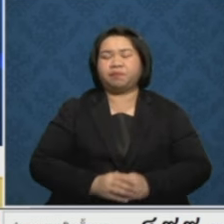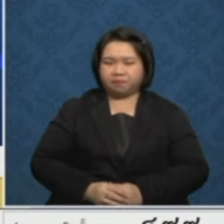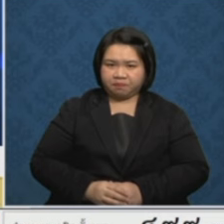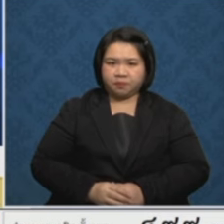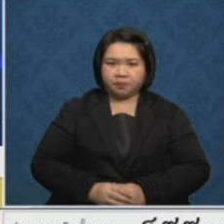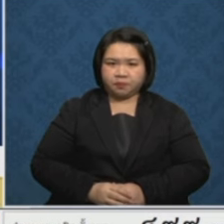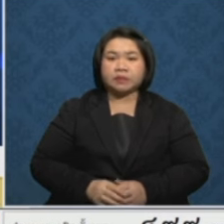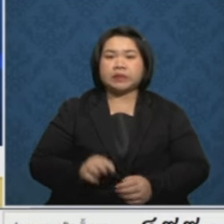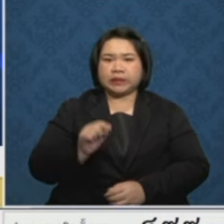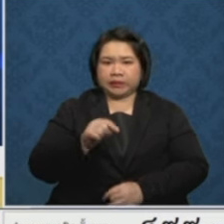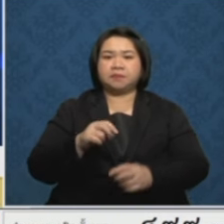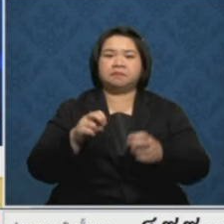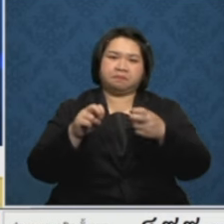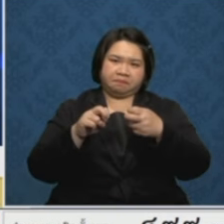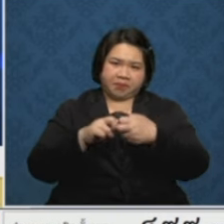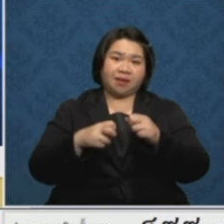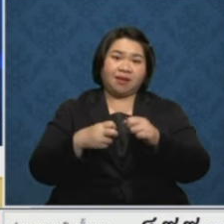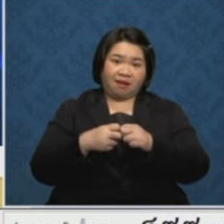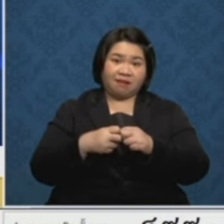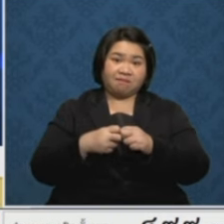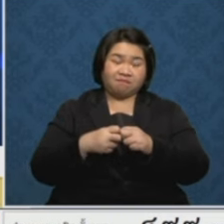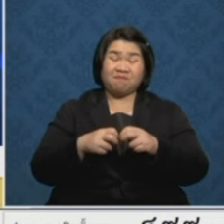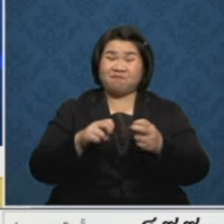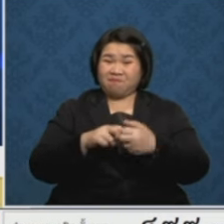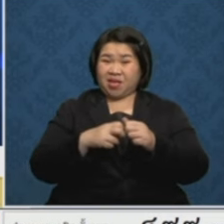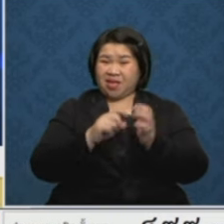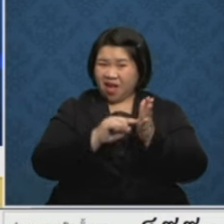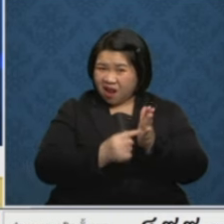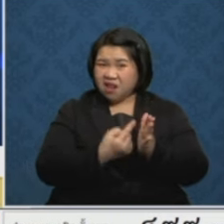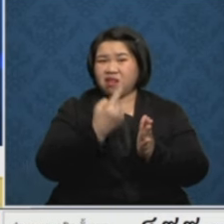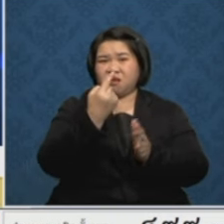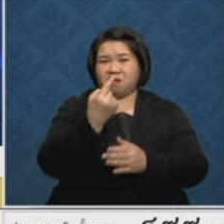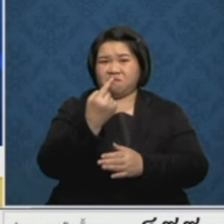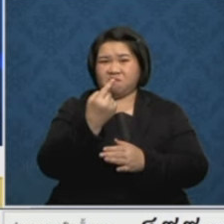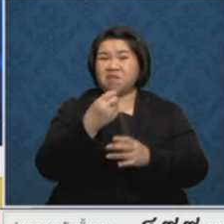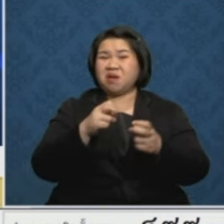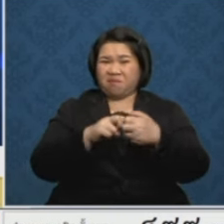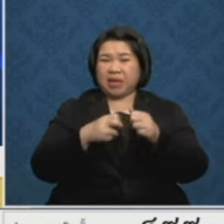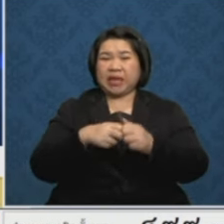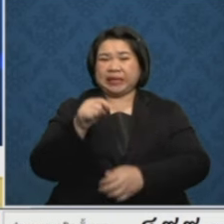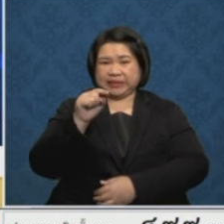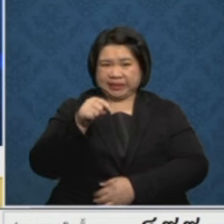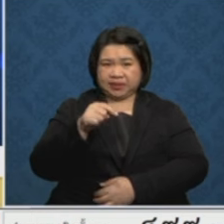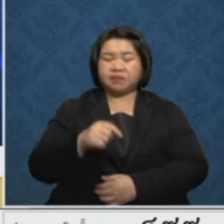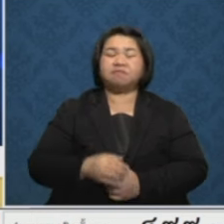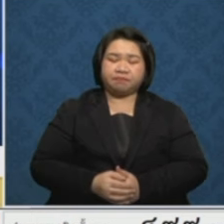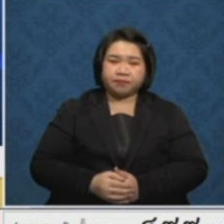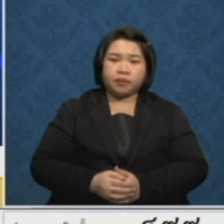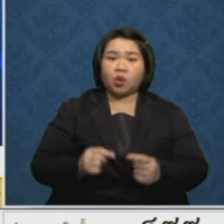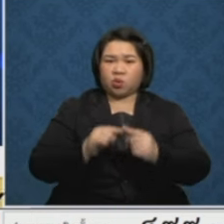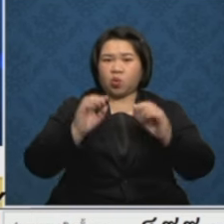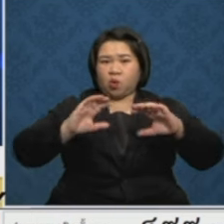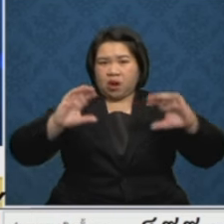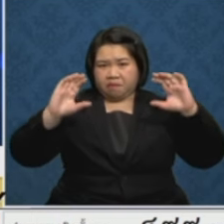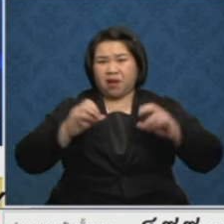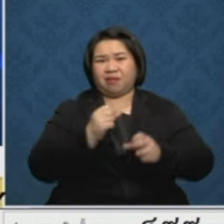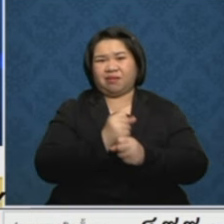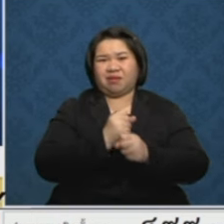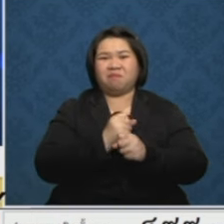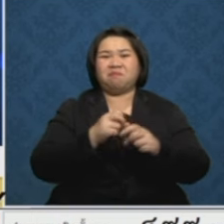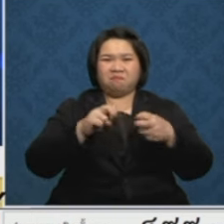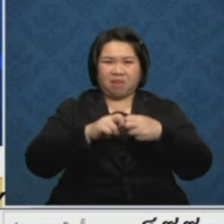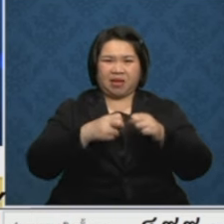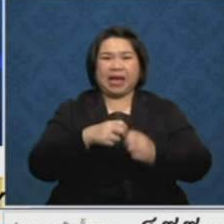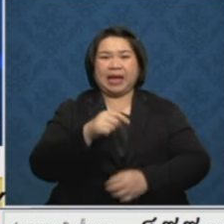นนัดใหญ่นัดแรกนัดเดียวและนัดสุดท้ายของทางรัฐบาลที่